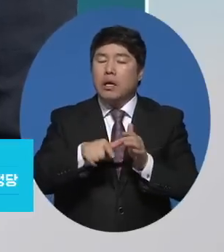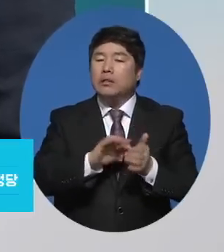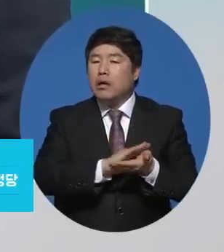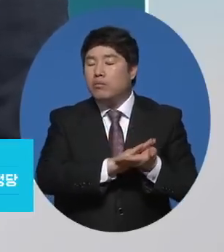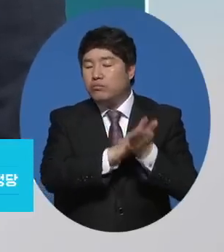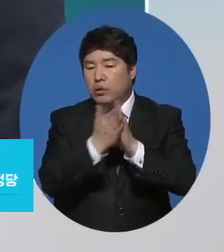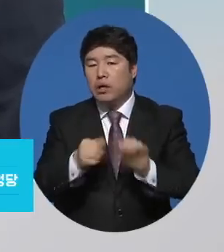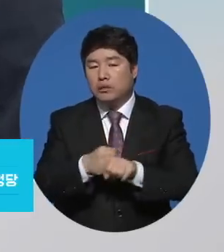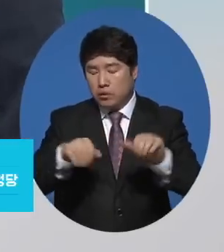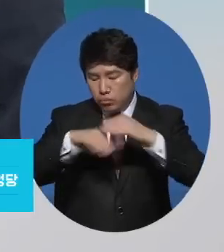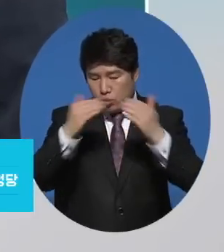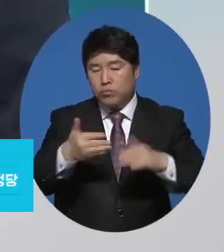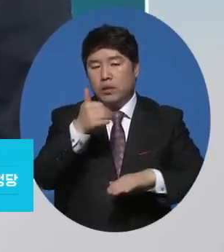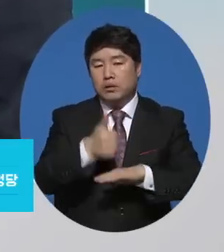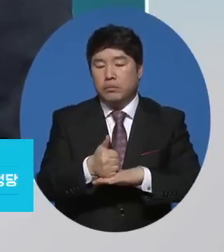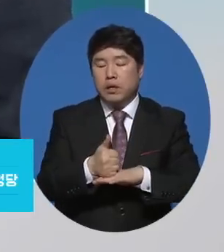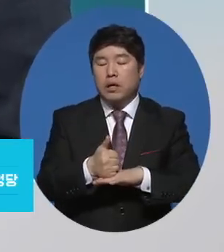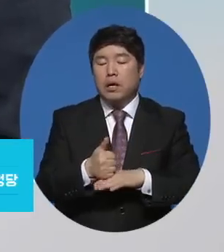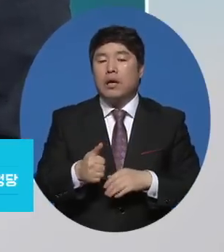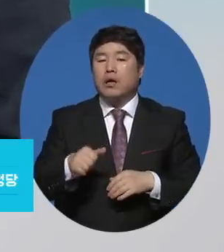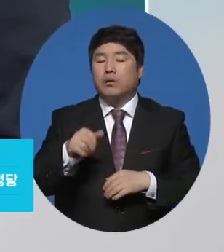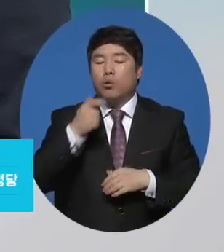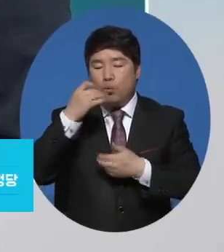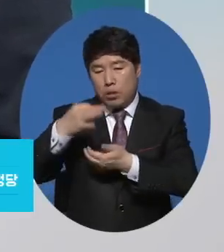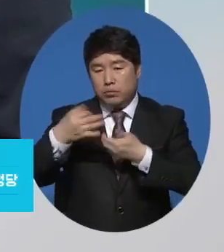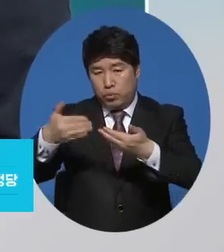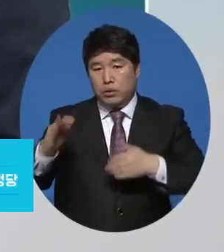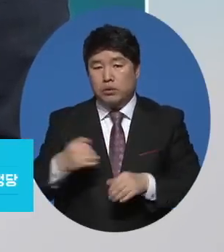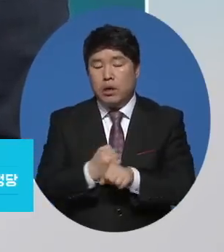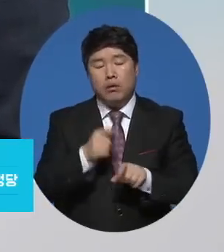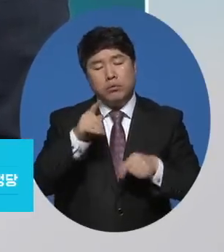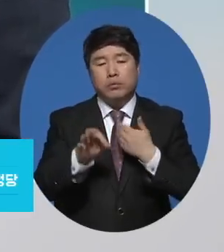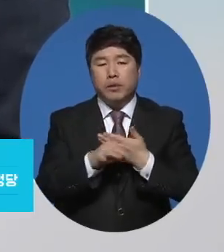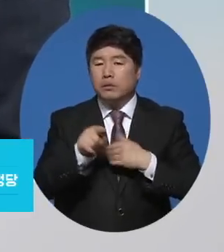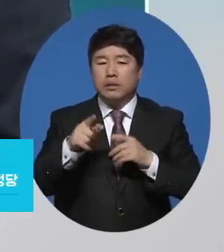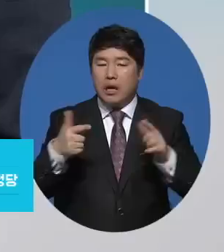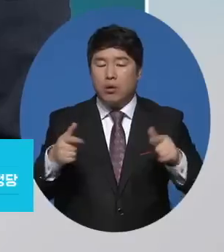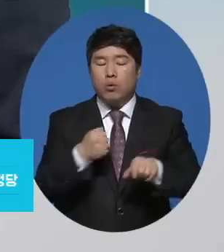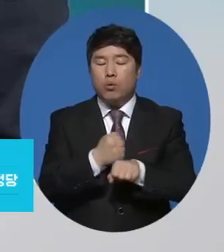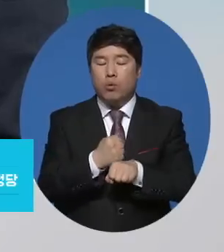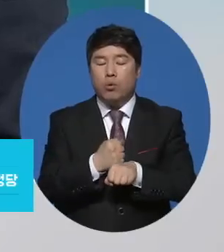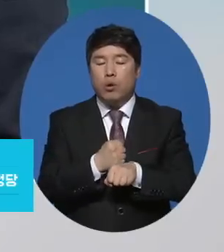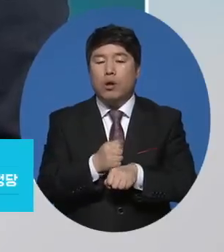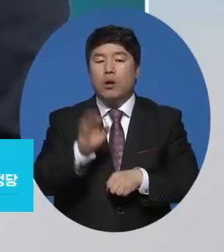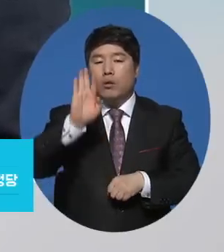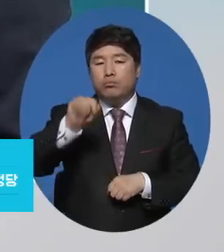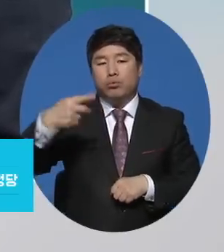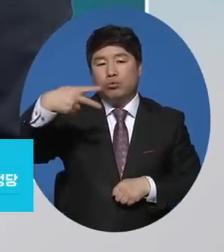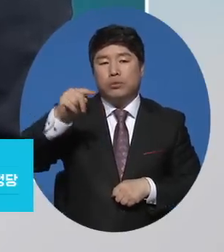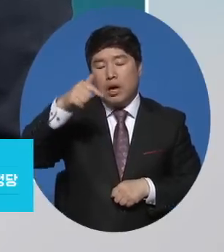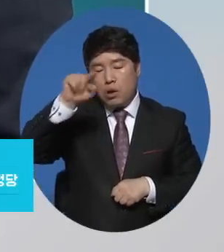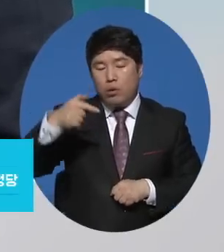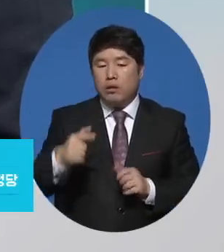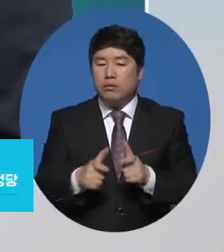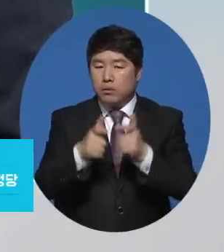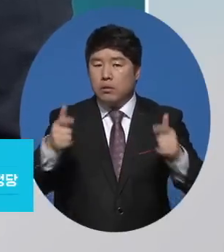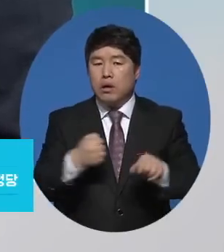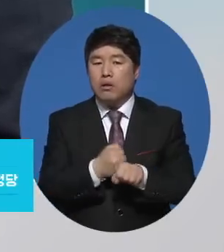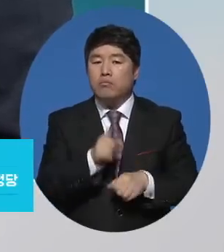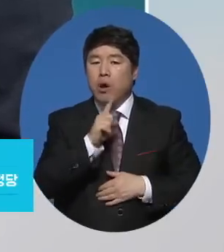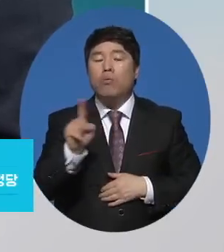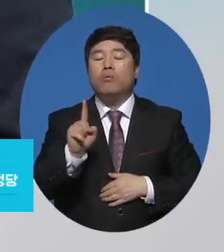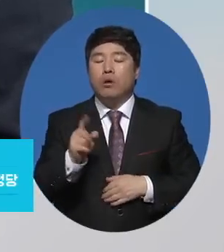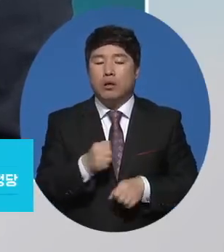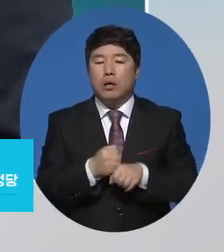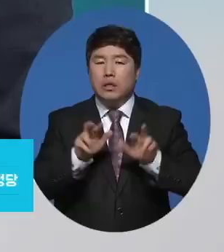차라리 차라리 부사관을 조금 늘린다든지 그런 방법은 어떻게 생각하 후보님이 그 말씀을 하셨던데